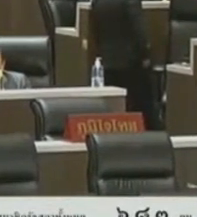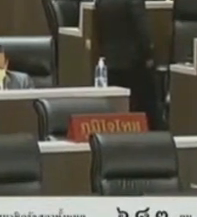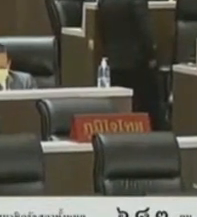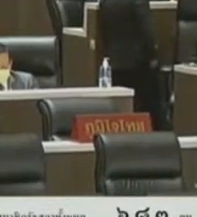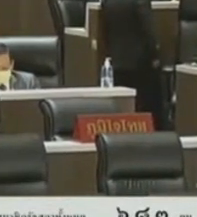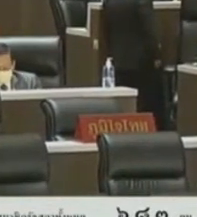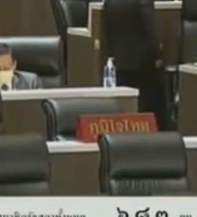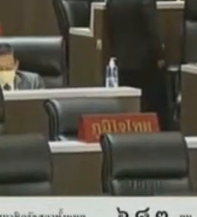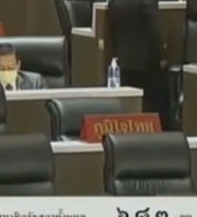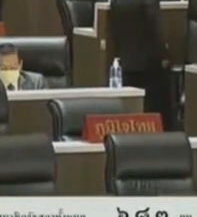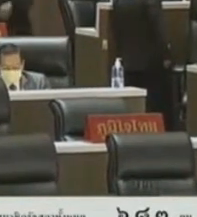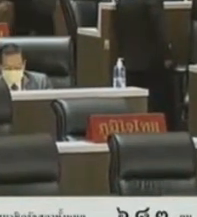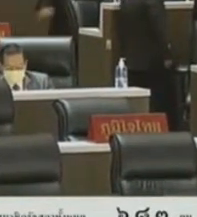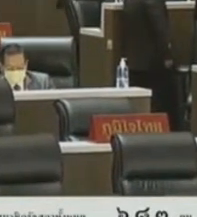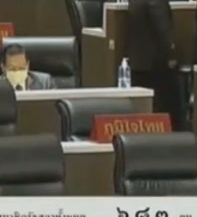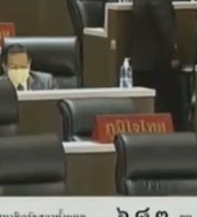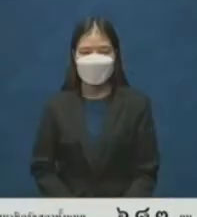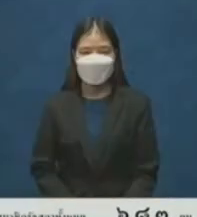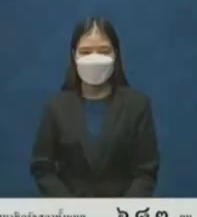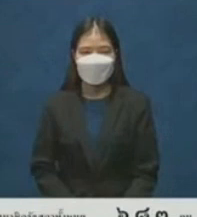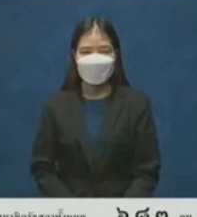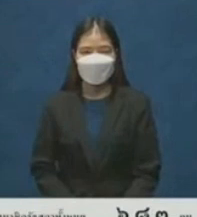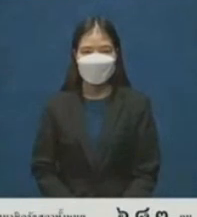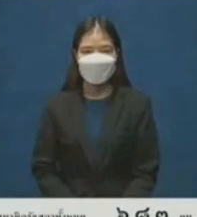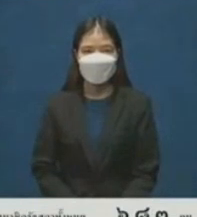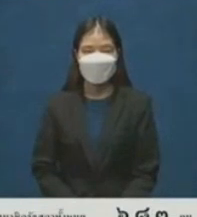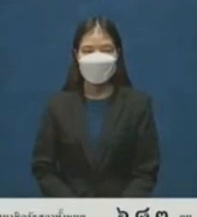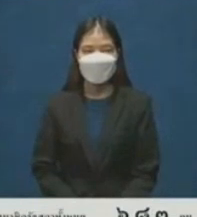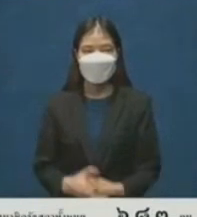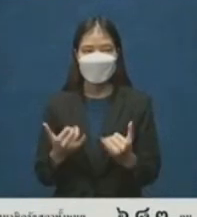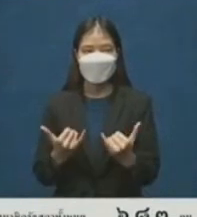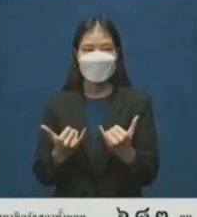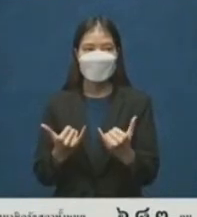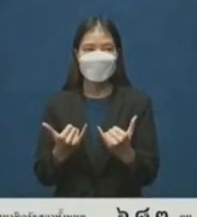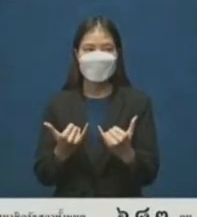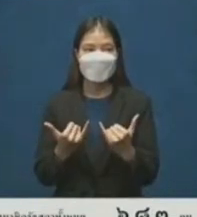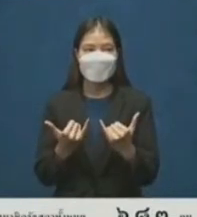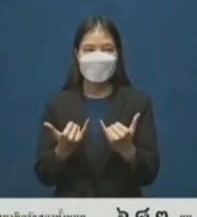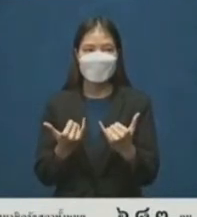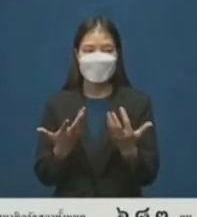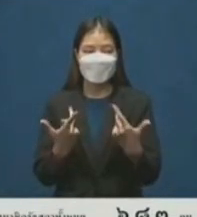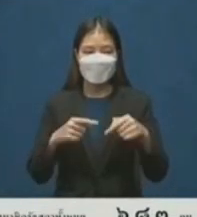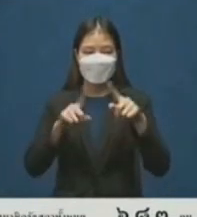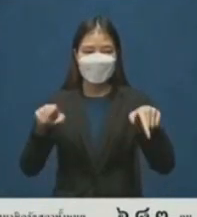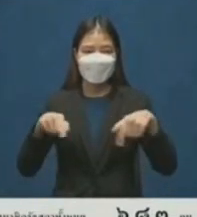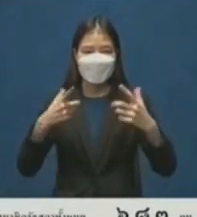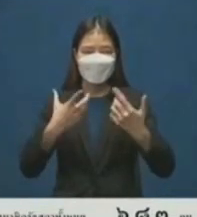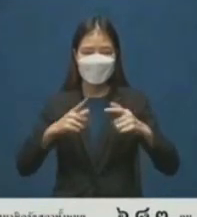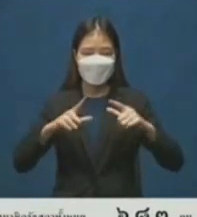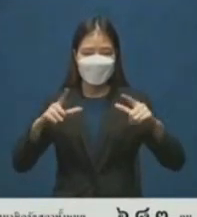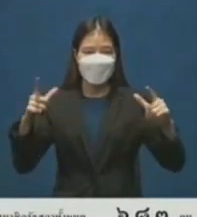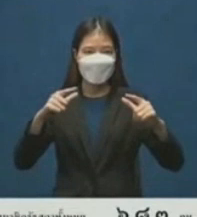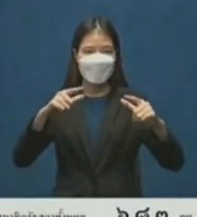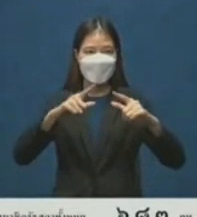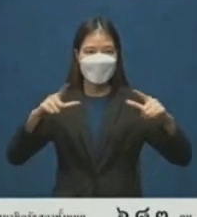สำหรับสภาที่นี่เวลาไปมาเขาไม่สามารถทำได้เหมือนสภาก่อนๆ นะครับ